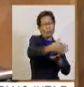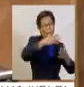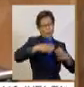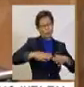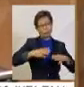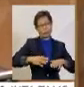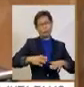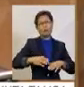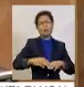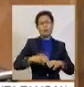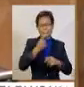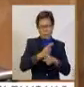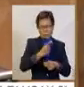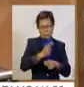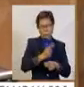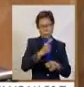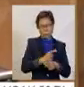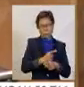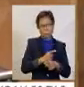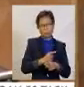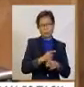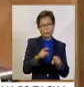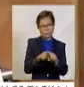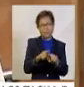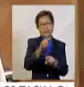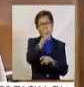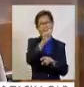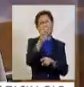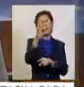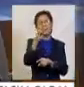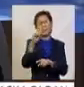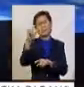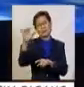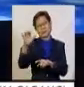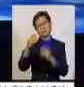pada yang betul-betul yang menyerupai Ramli, insyaAllah.